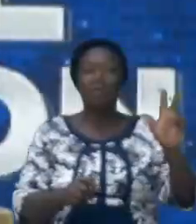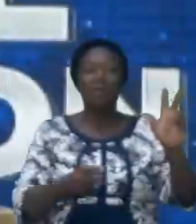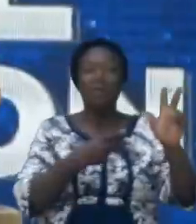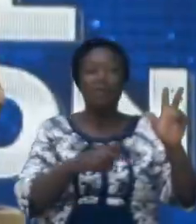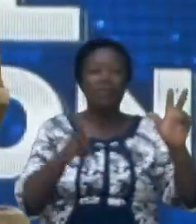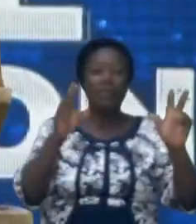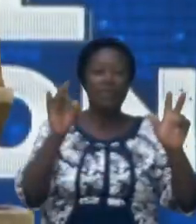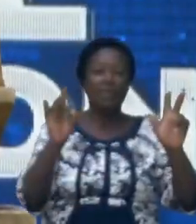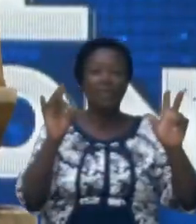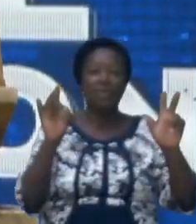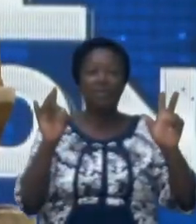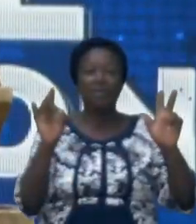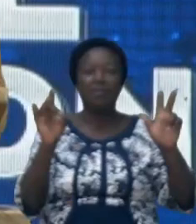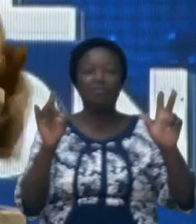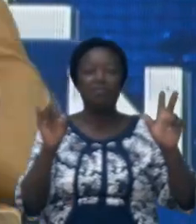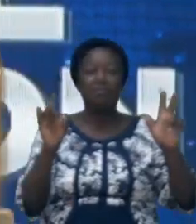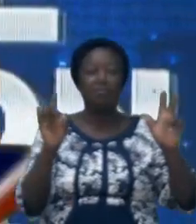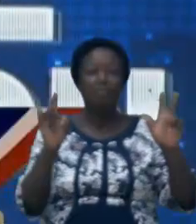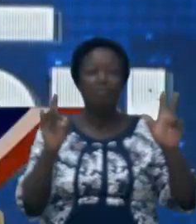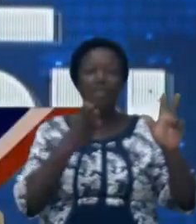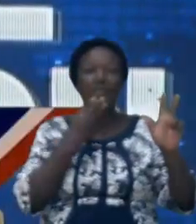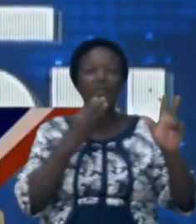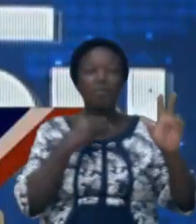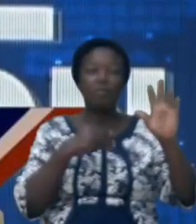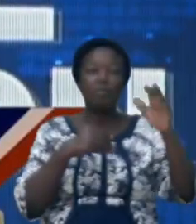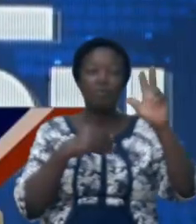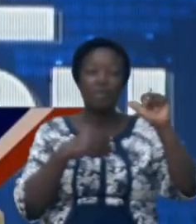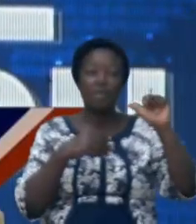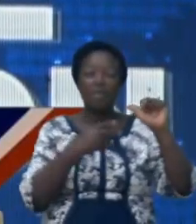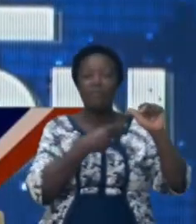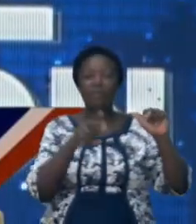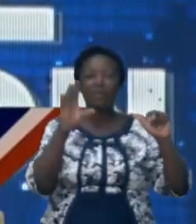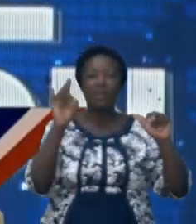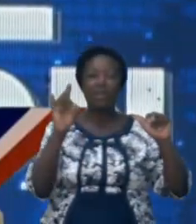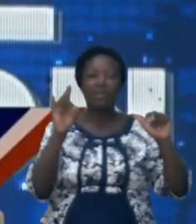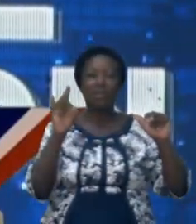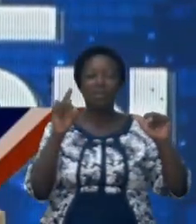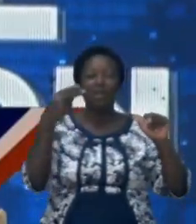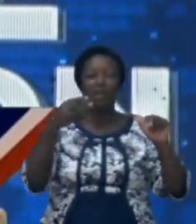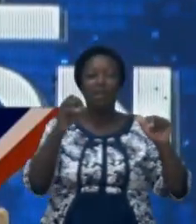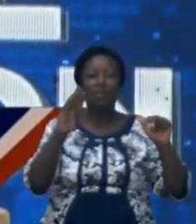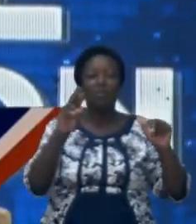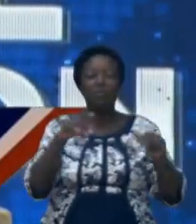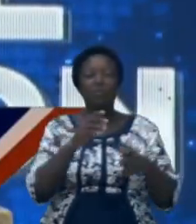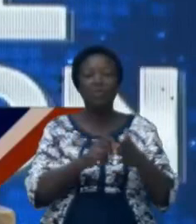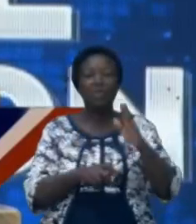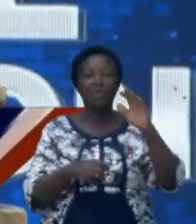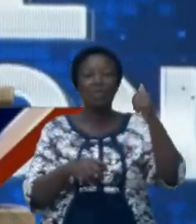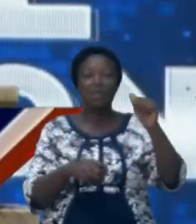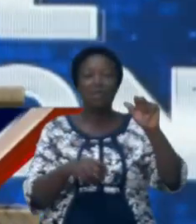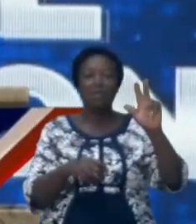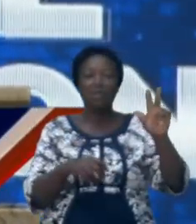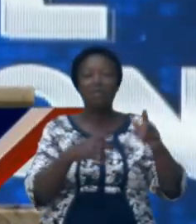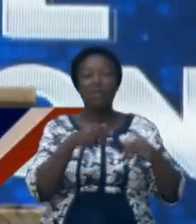lisons le berceau 8h hébreu 13 verset 8 biais du